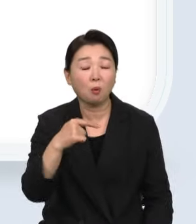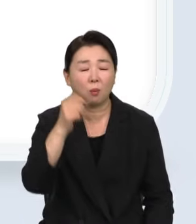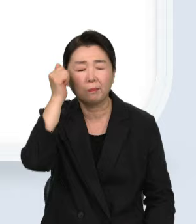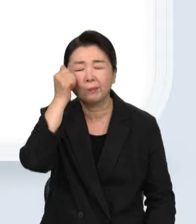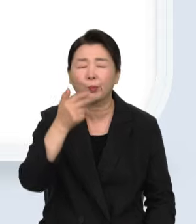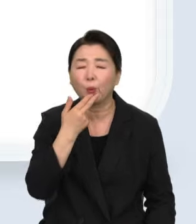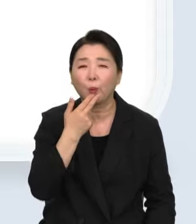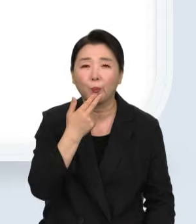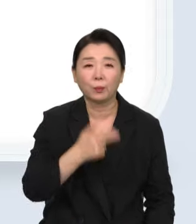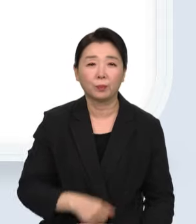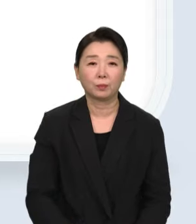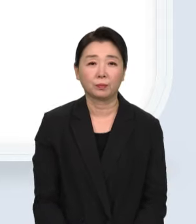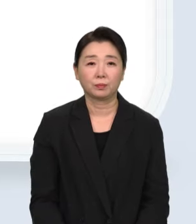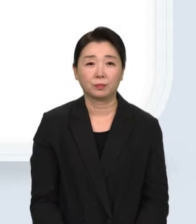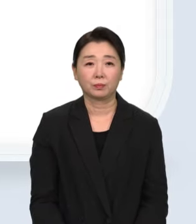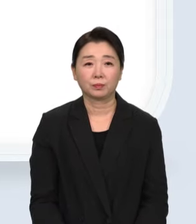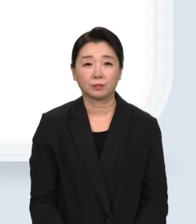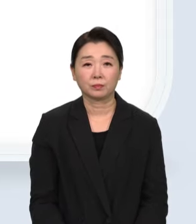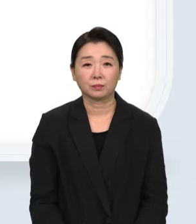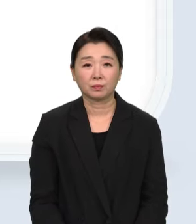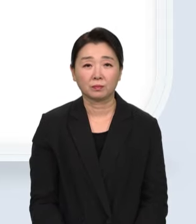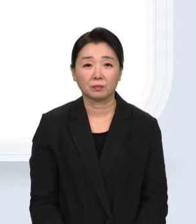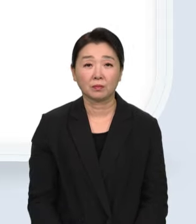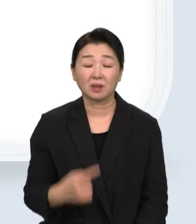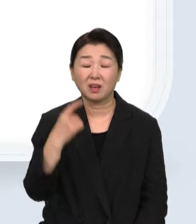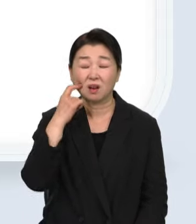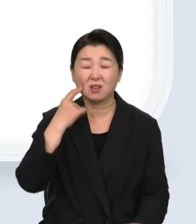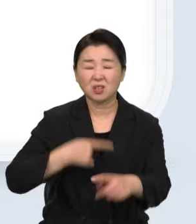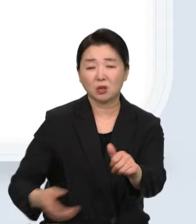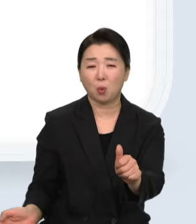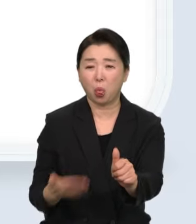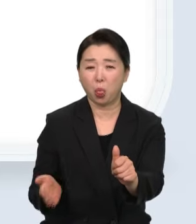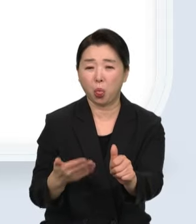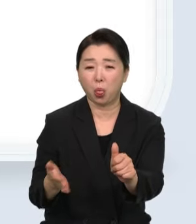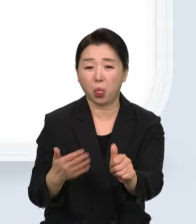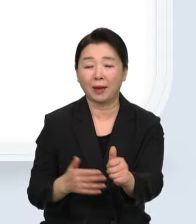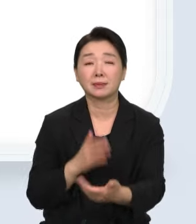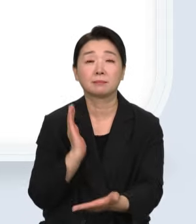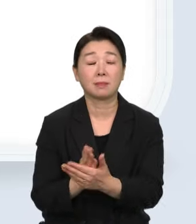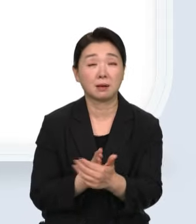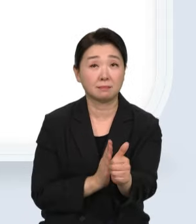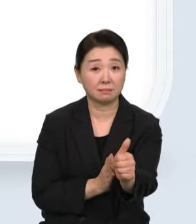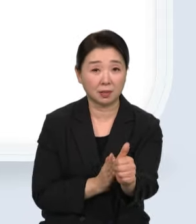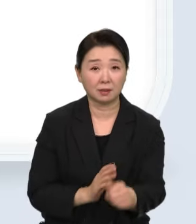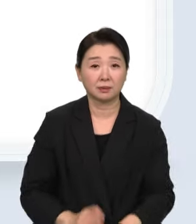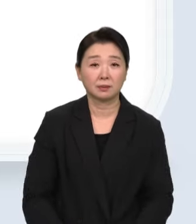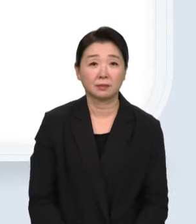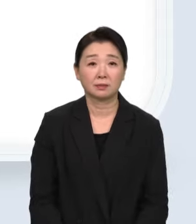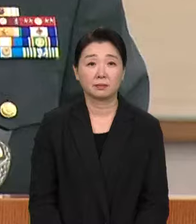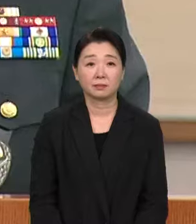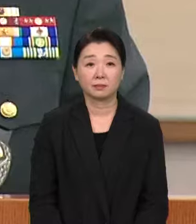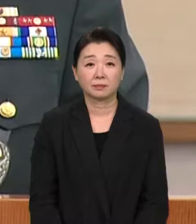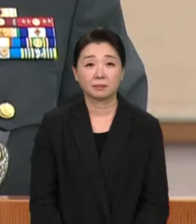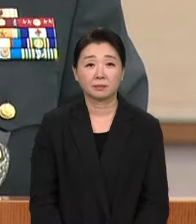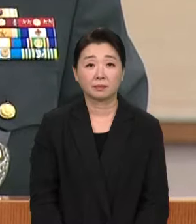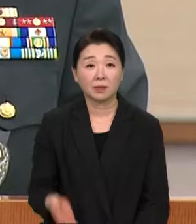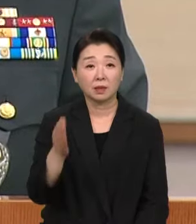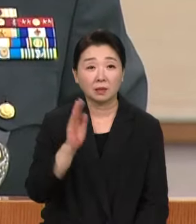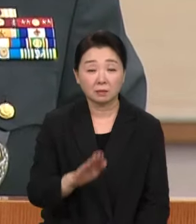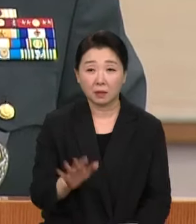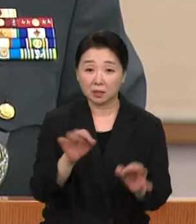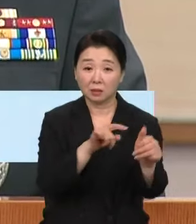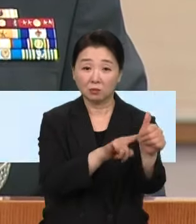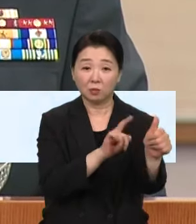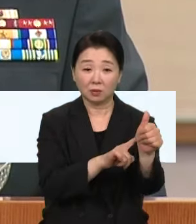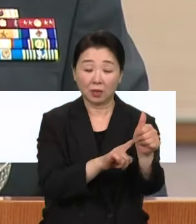기억나지 않는다고 했습니다. 그리고 거짓 정치 선동질에 놀아나지 않았으면 하는 바람이라고 덧붙였습니다. 하지만 김